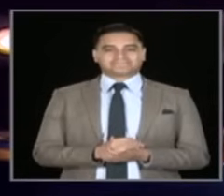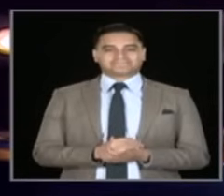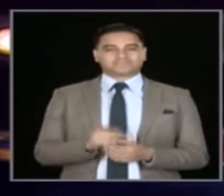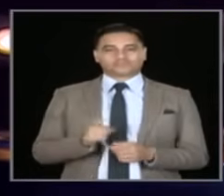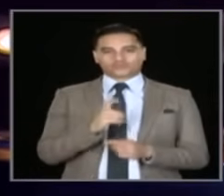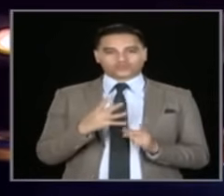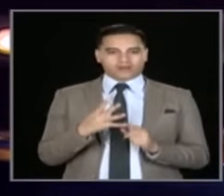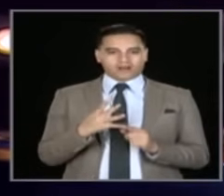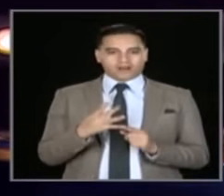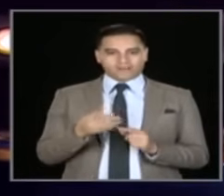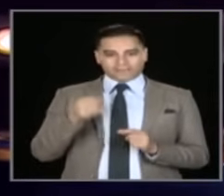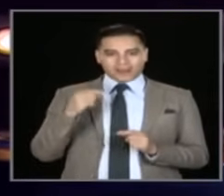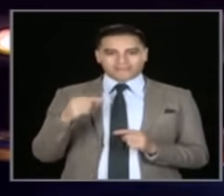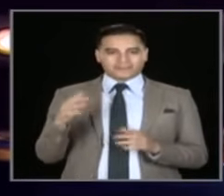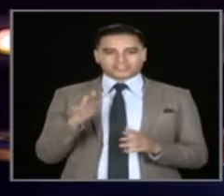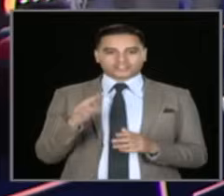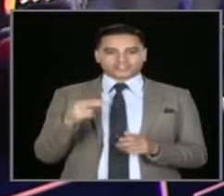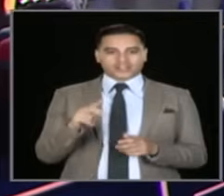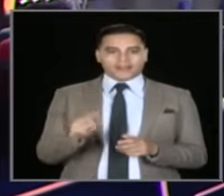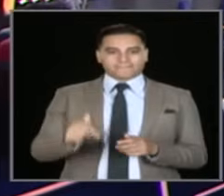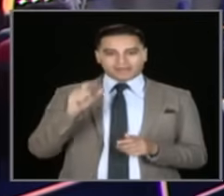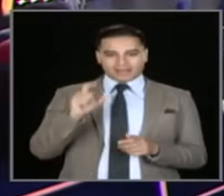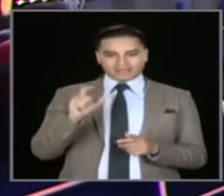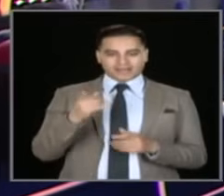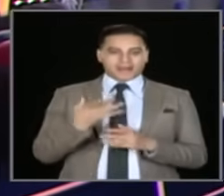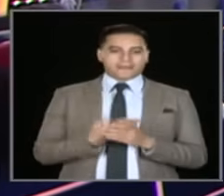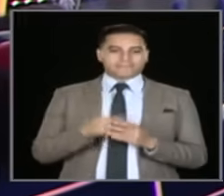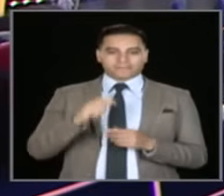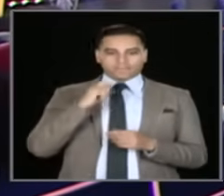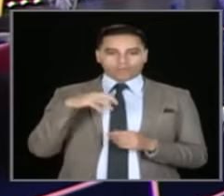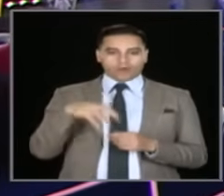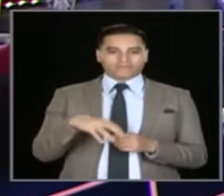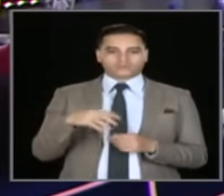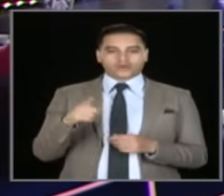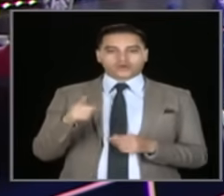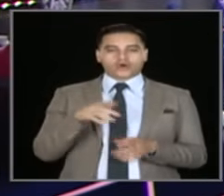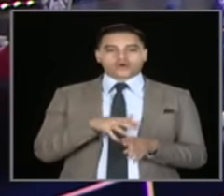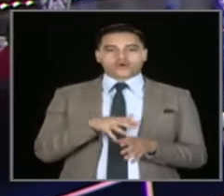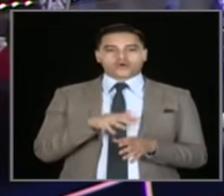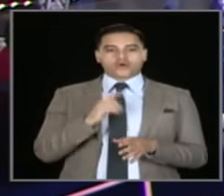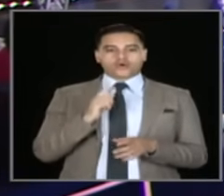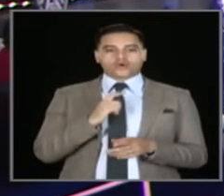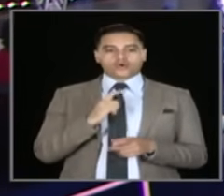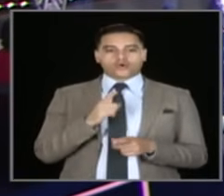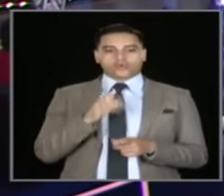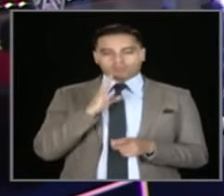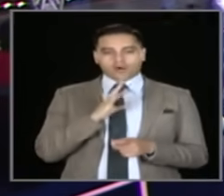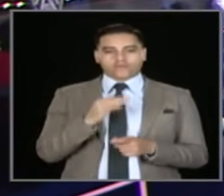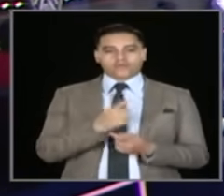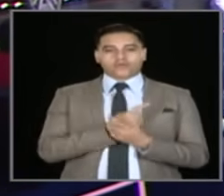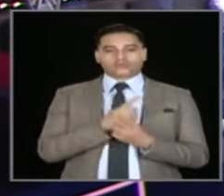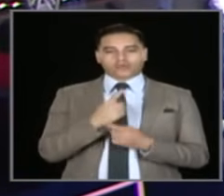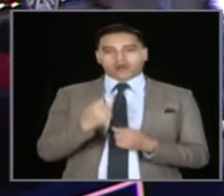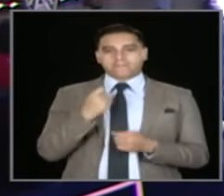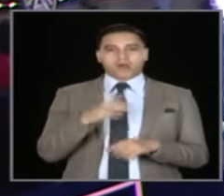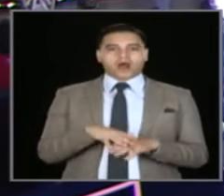السؤال الرابع، أحمد شعبان. اتفضل يا أحمد. ابن محافظة الأقصر، طبعا من أبطال